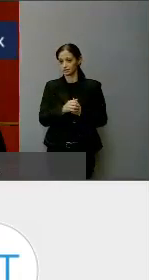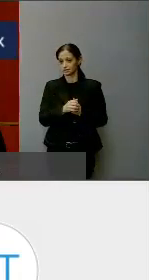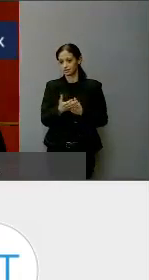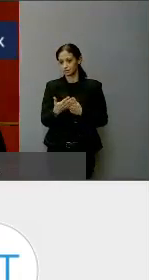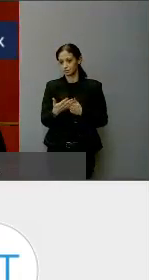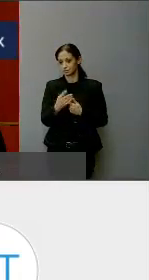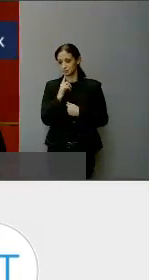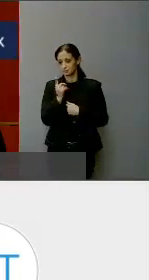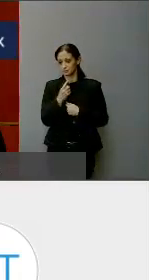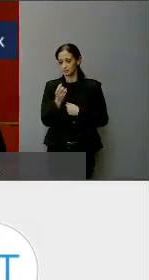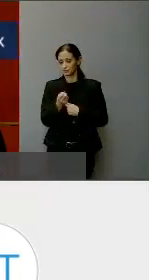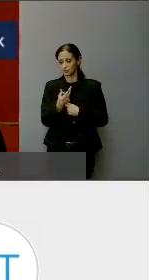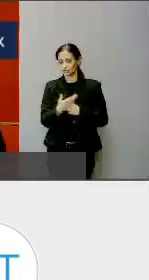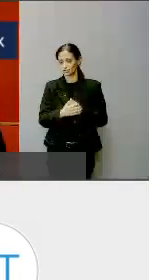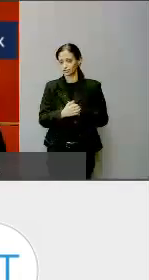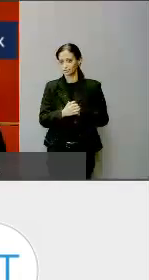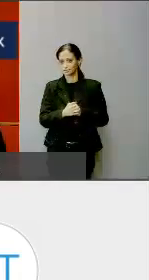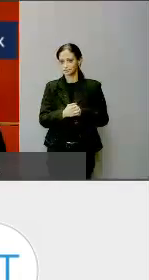prima